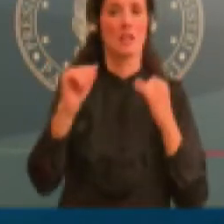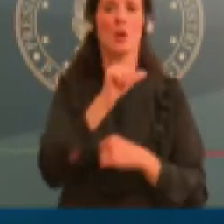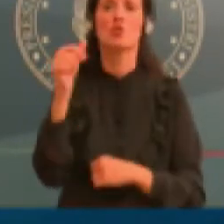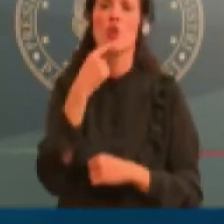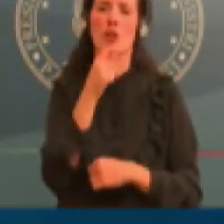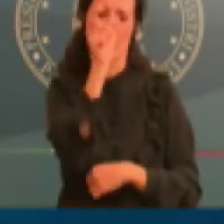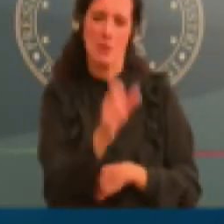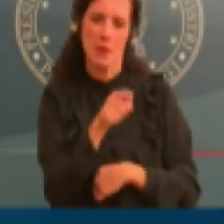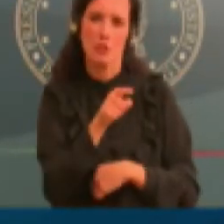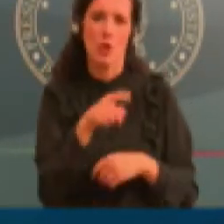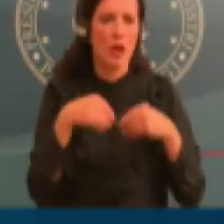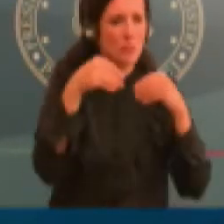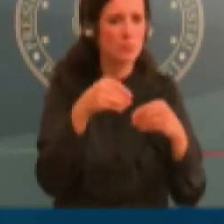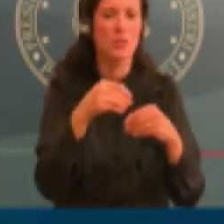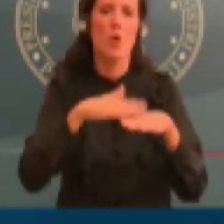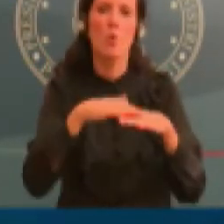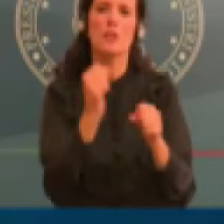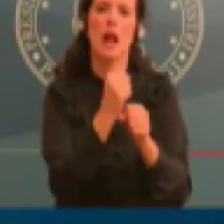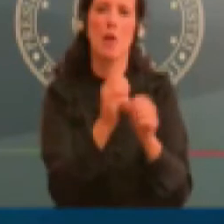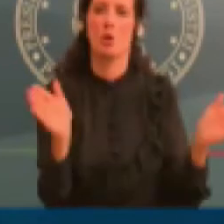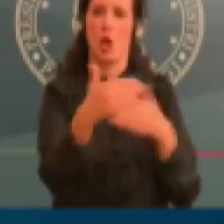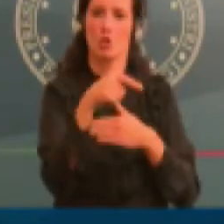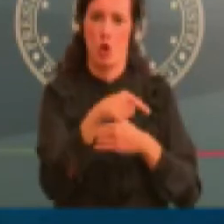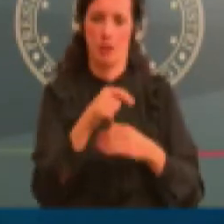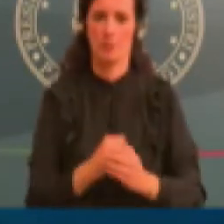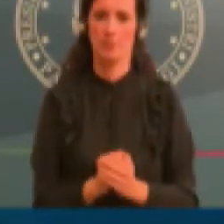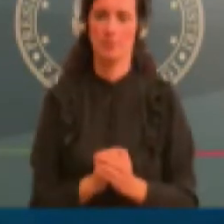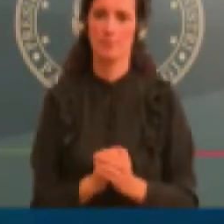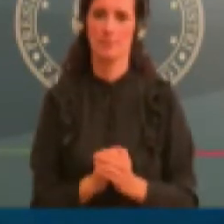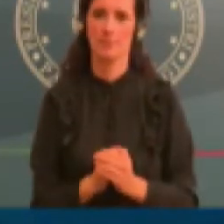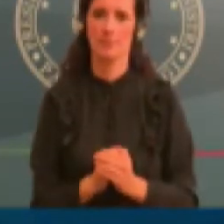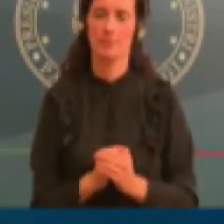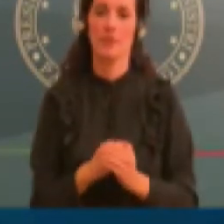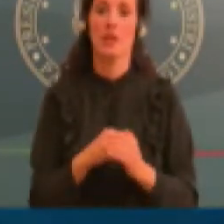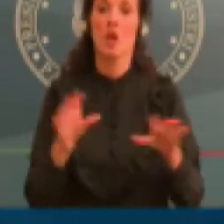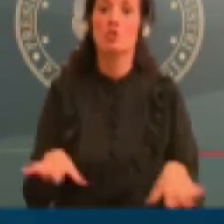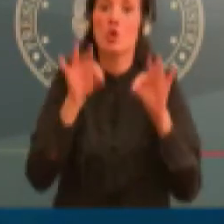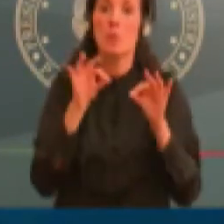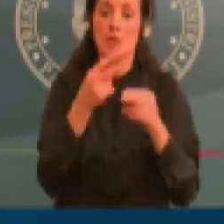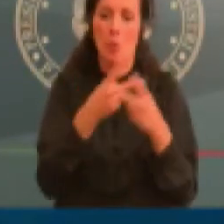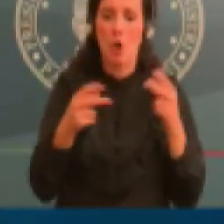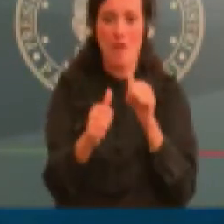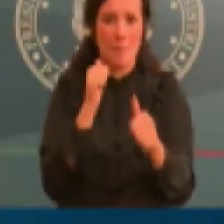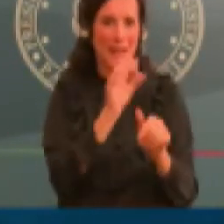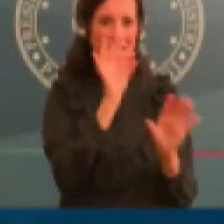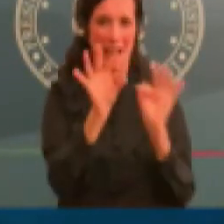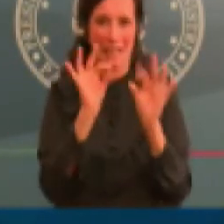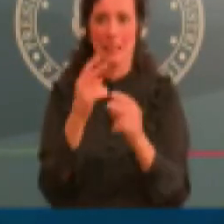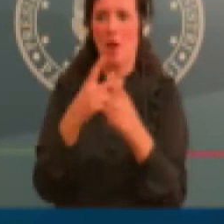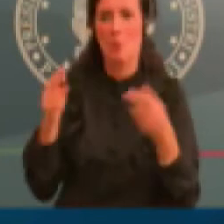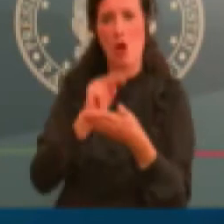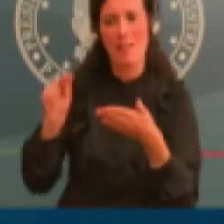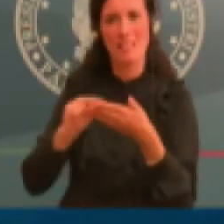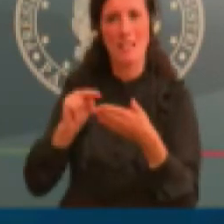preselettive, le prove scritte che si svolgono in presenza, parliamo di concorsi pubblici e privati, come pure di abilitazioni professionali, con